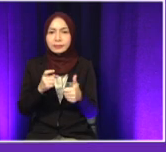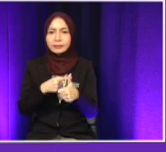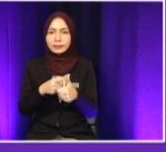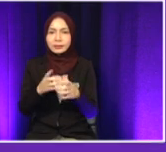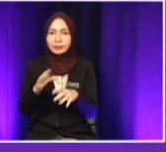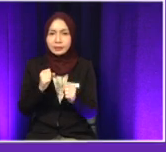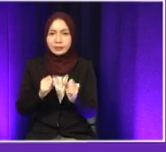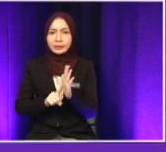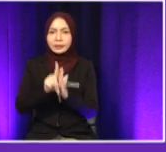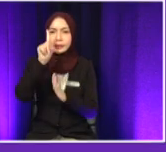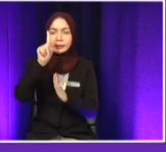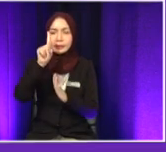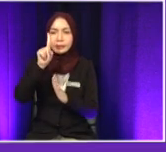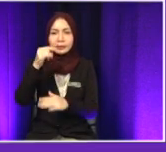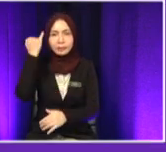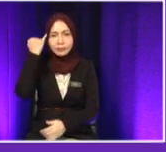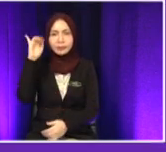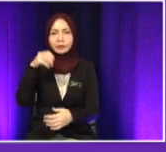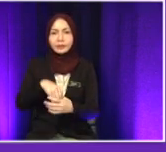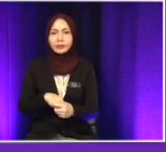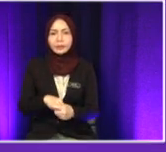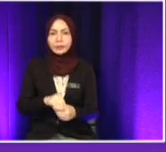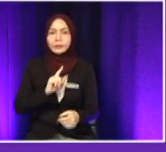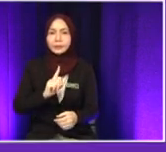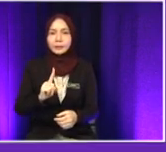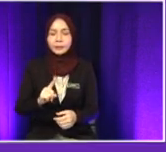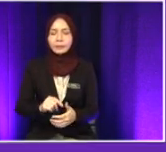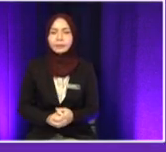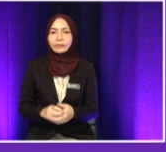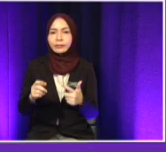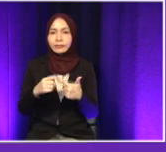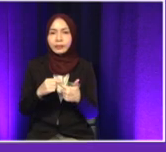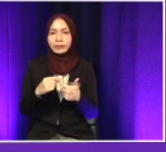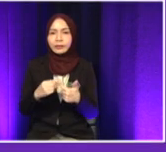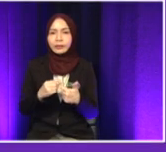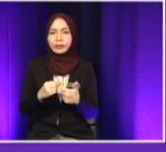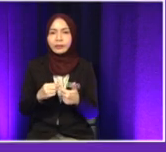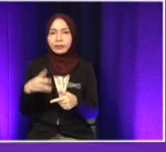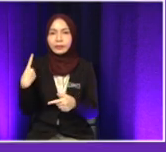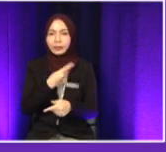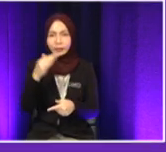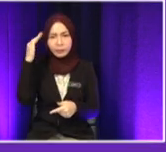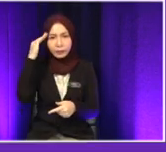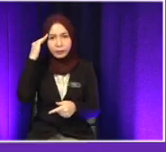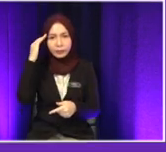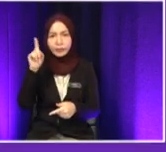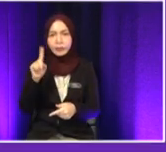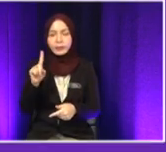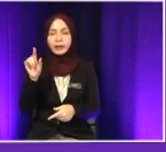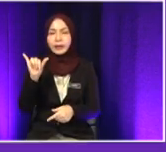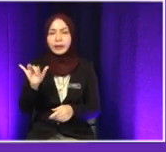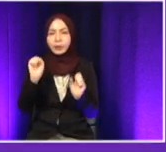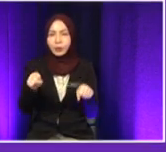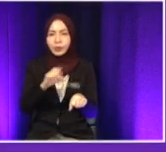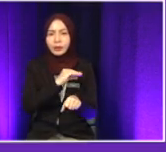kita tahu mana yang boleh mana yang tak boleh oke yang ketiga kita dapat jaga jiwa dan Marwah diri